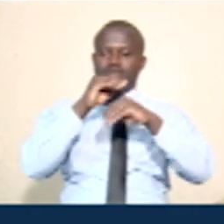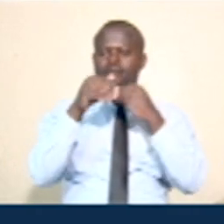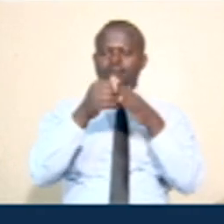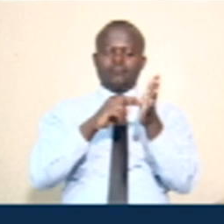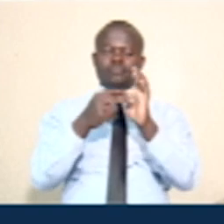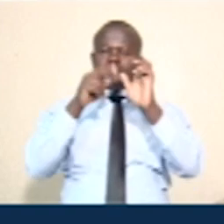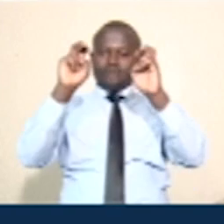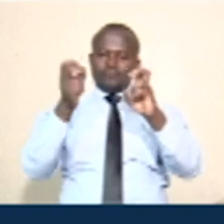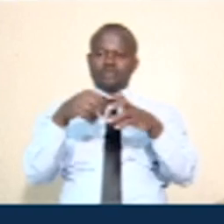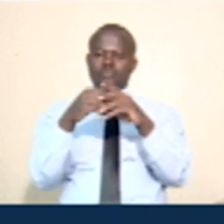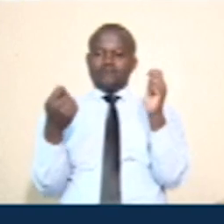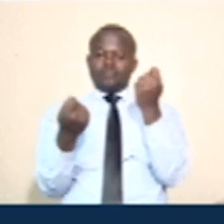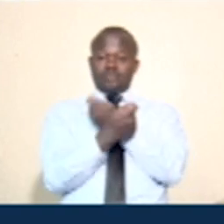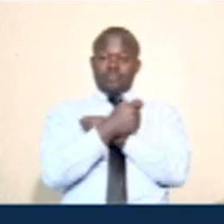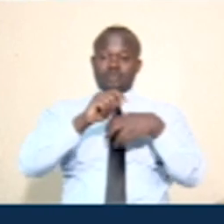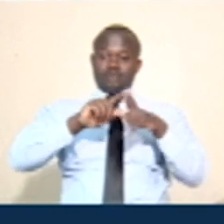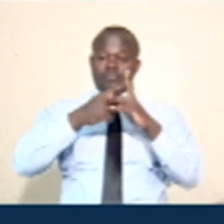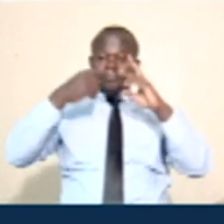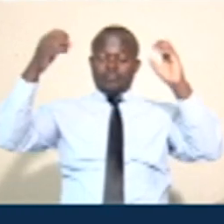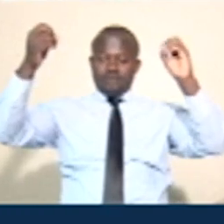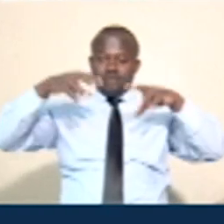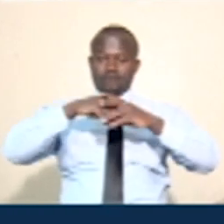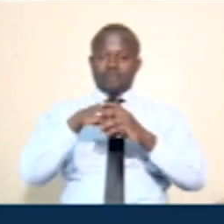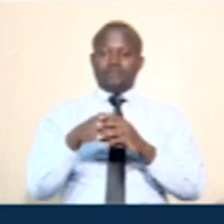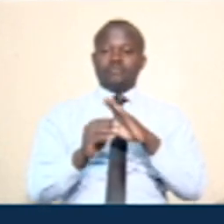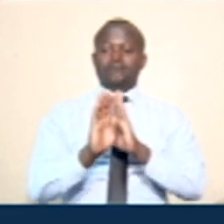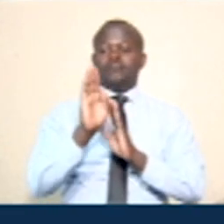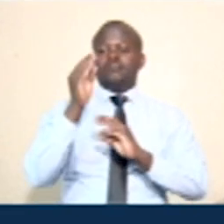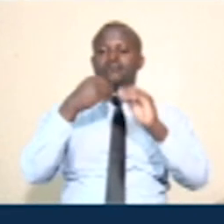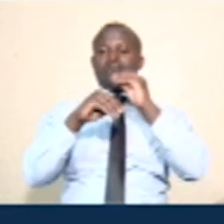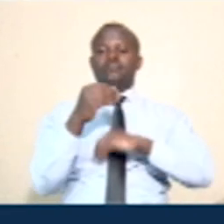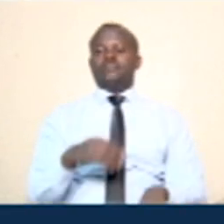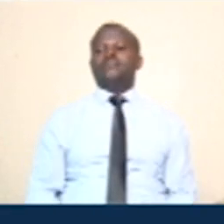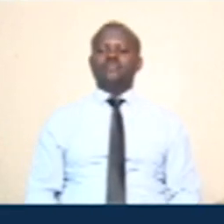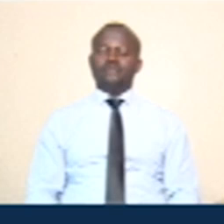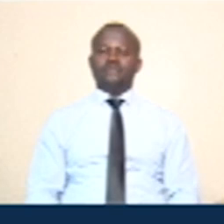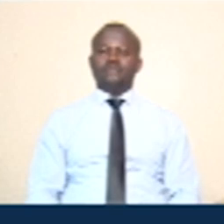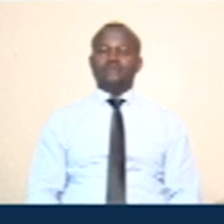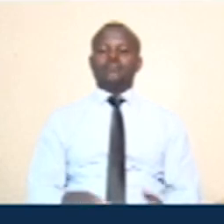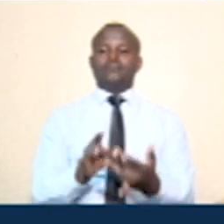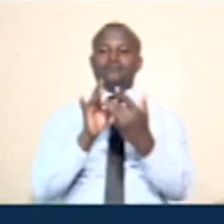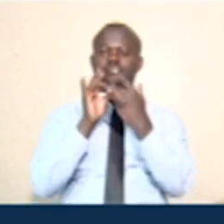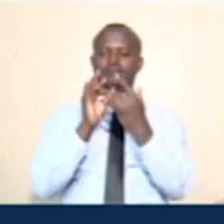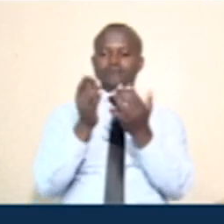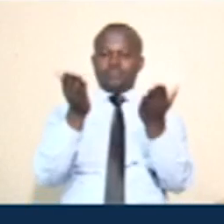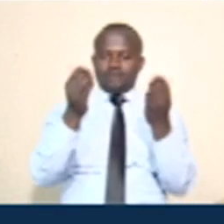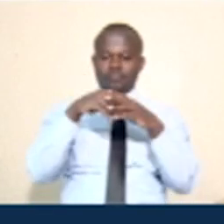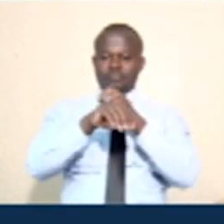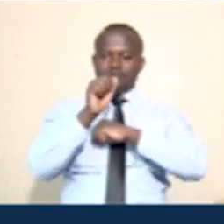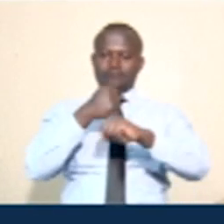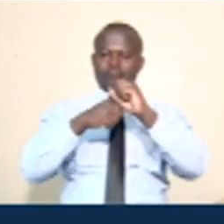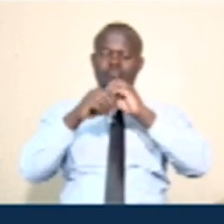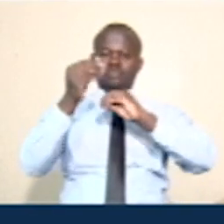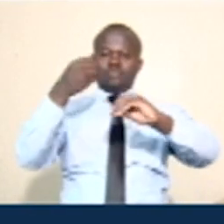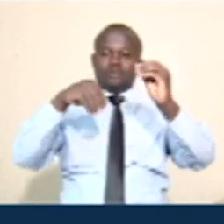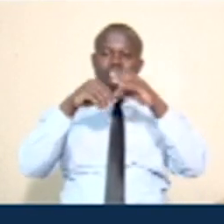bivuze ngo hari impinduka zatangiye kugaragara muri mu iterambere ry'ubucuruzi po nuwe mwihariko aho ngaho muri ibi bikorwa